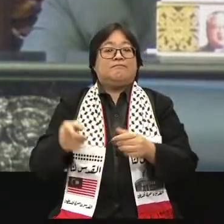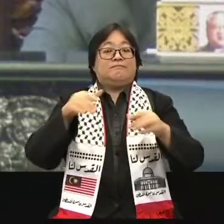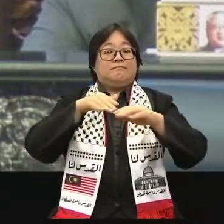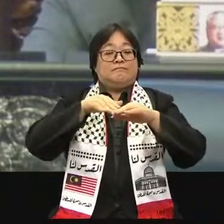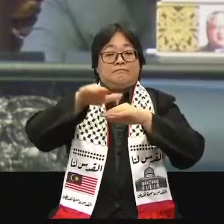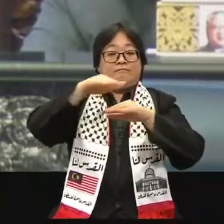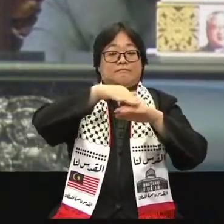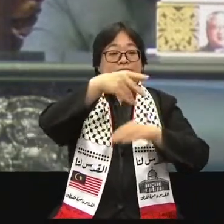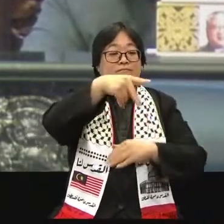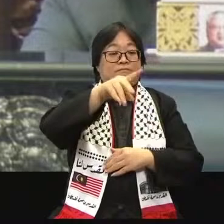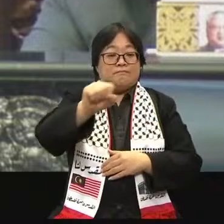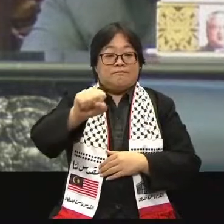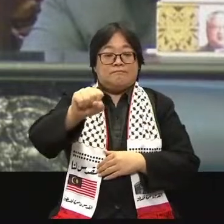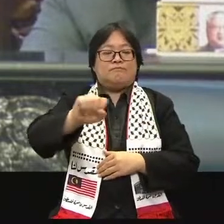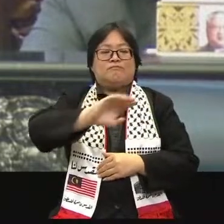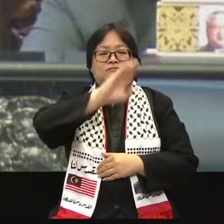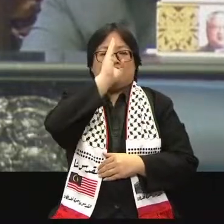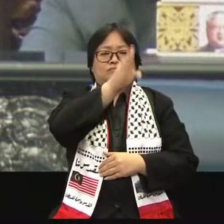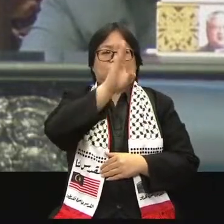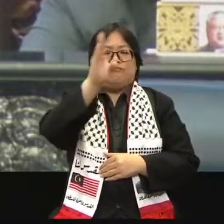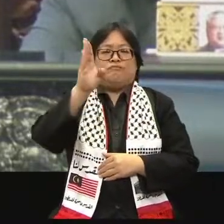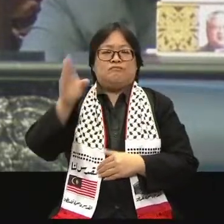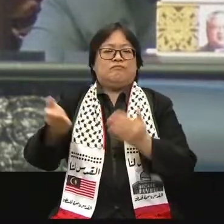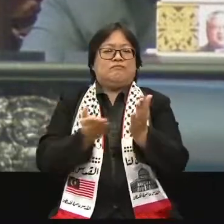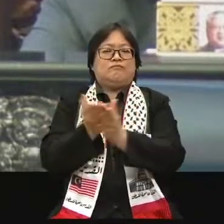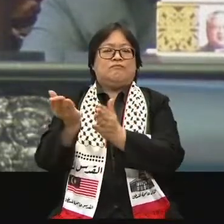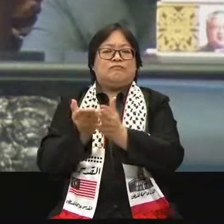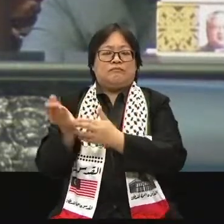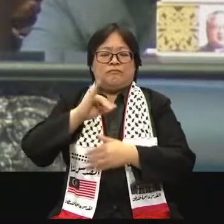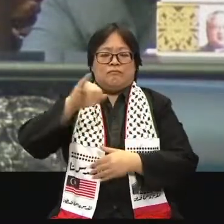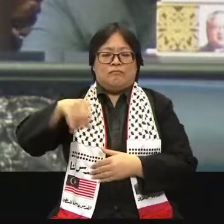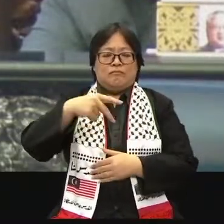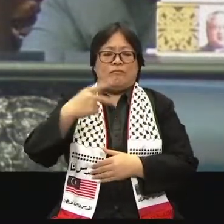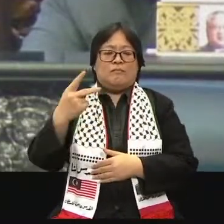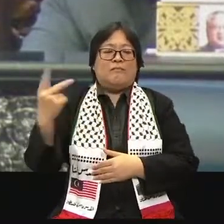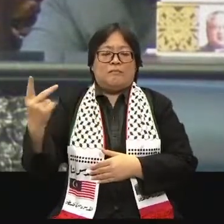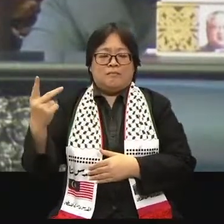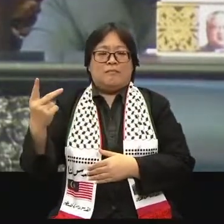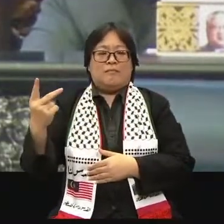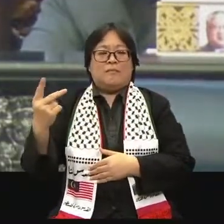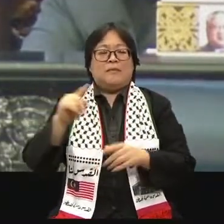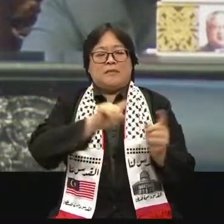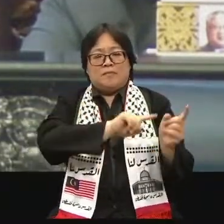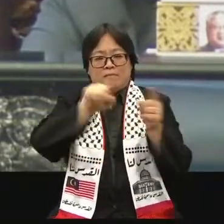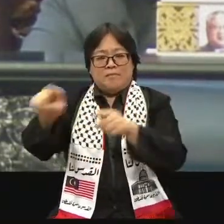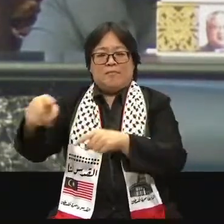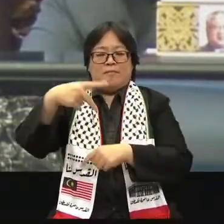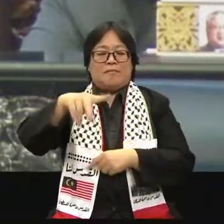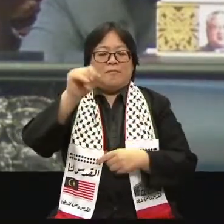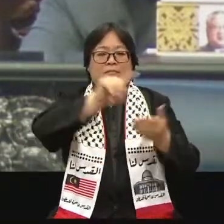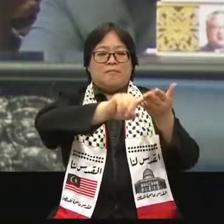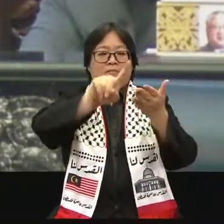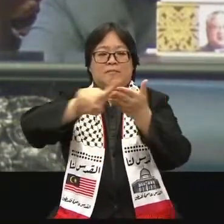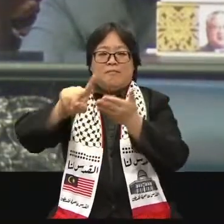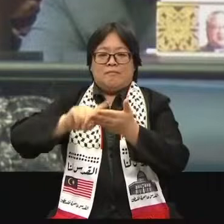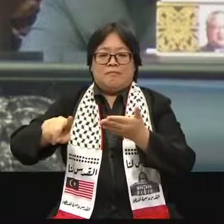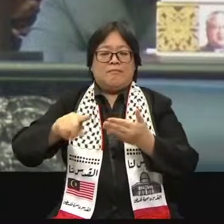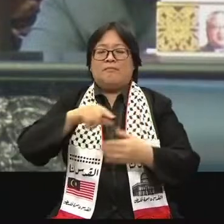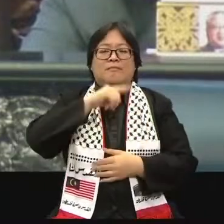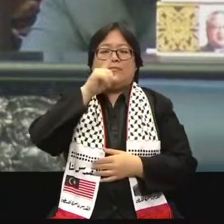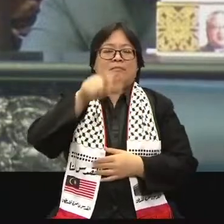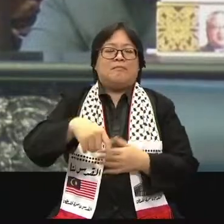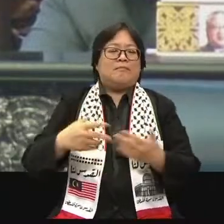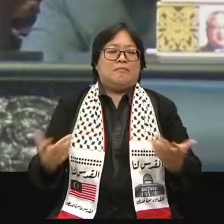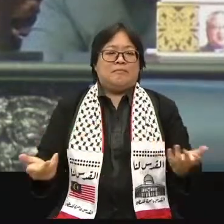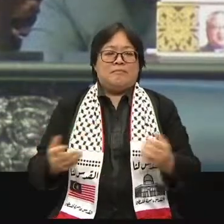ditempatkan di PPS dilaksanakan segera jpkk panggillah ke PPS itu untuk buat semakan supaya tidak perlu